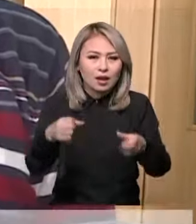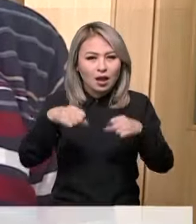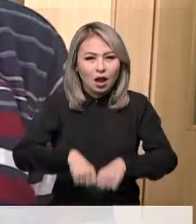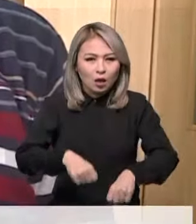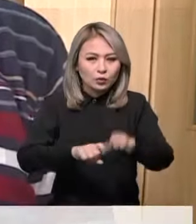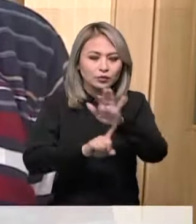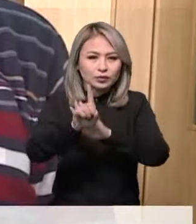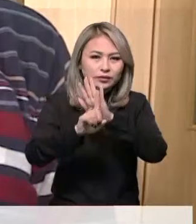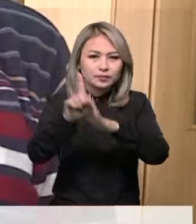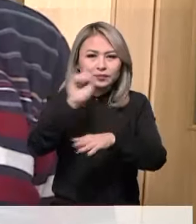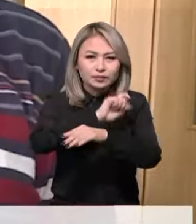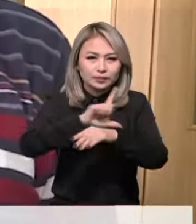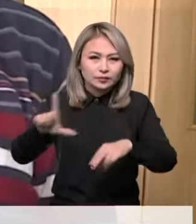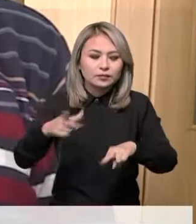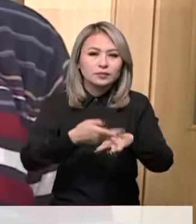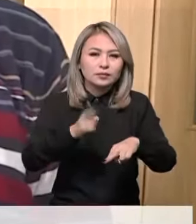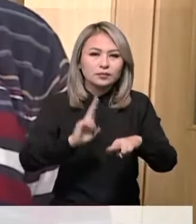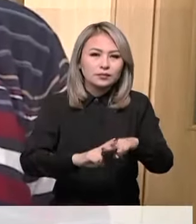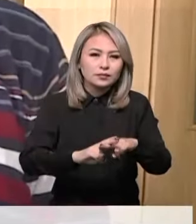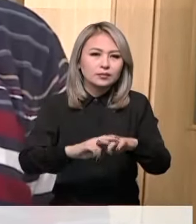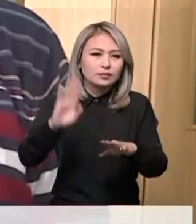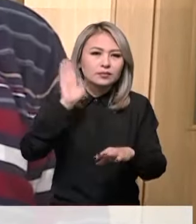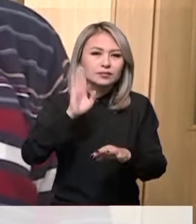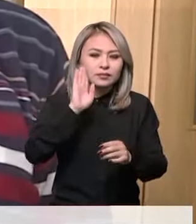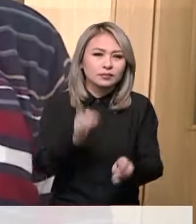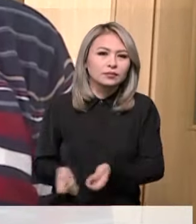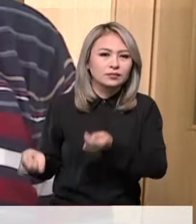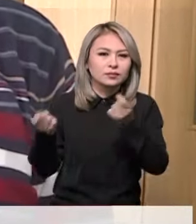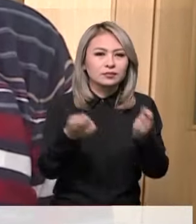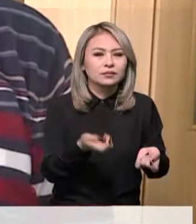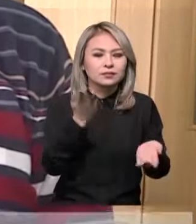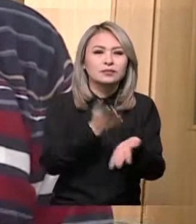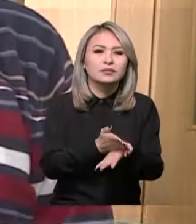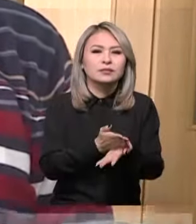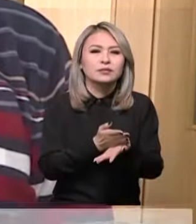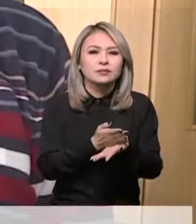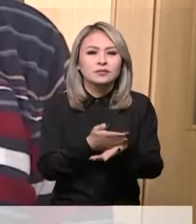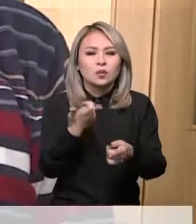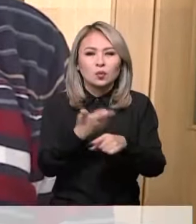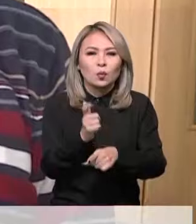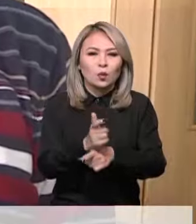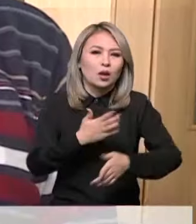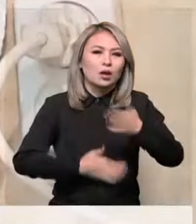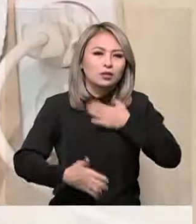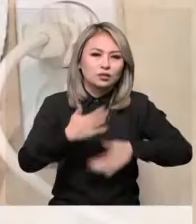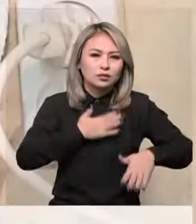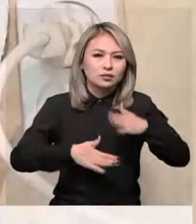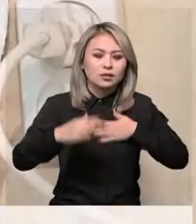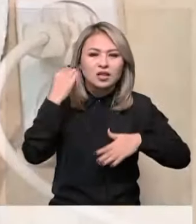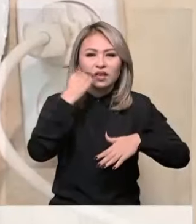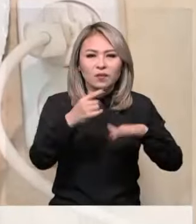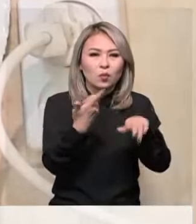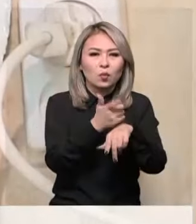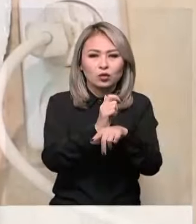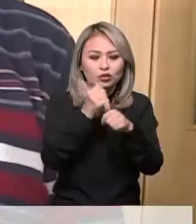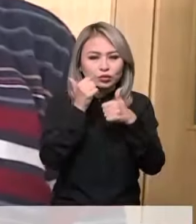барлығын қазір алып тастап, әр үйдің ауласына су жетті. Әр үйге су кіріп жатыр. Өте қуаныштымыз, жағдайдамыз. Сапасы өте